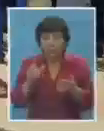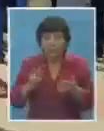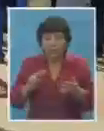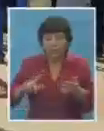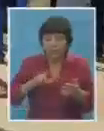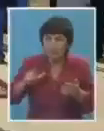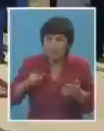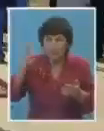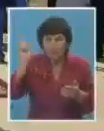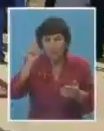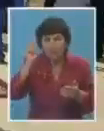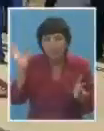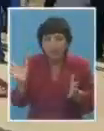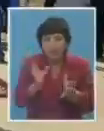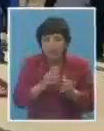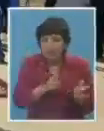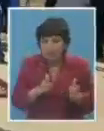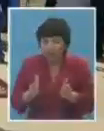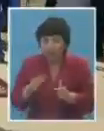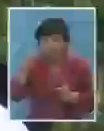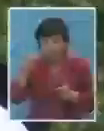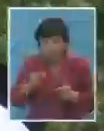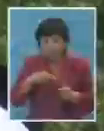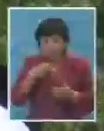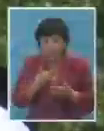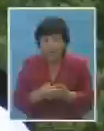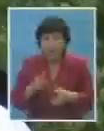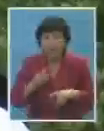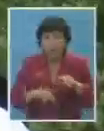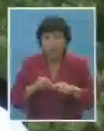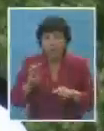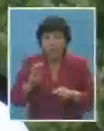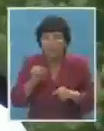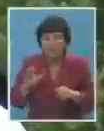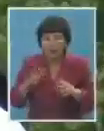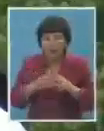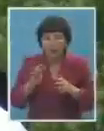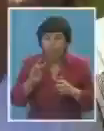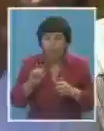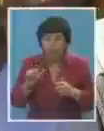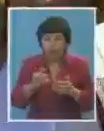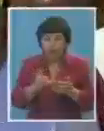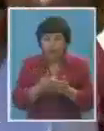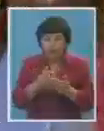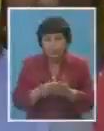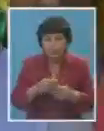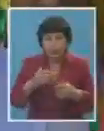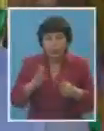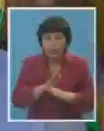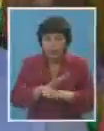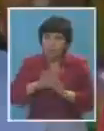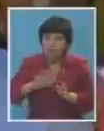өнерімен де білімімен де барынша дайын келген тұлға деп баға берген. Туған елі тайпақтың Мұқағали деп атап кеткен ақынның өмірден өткен